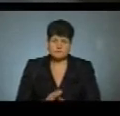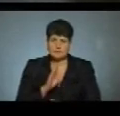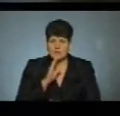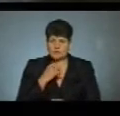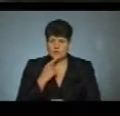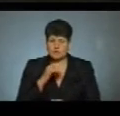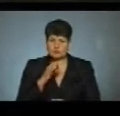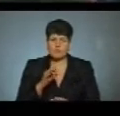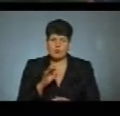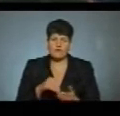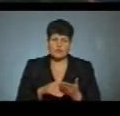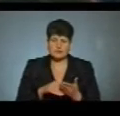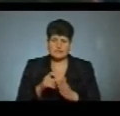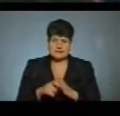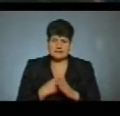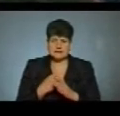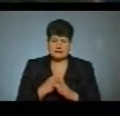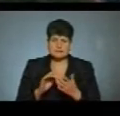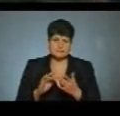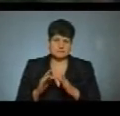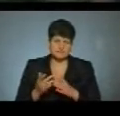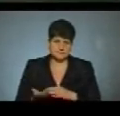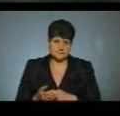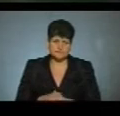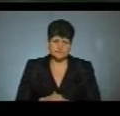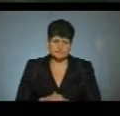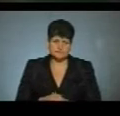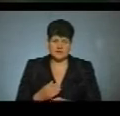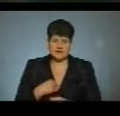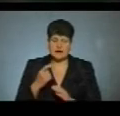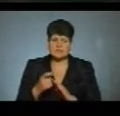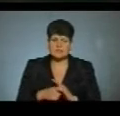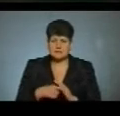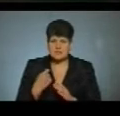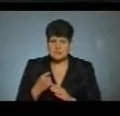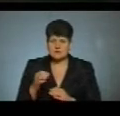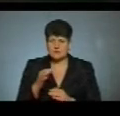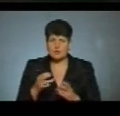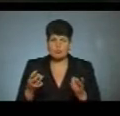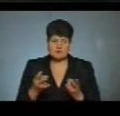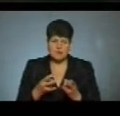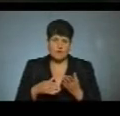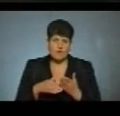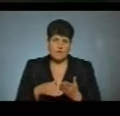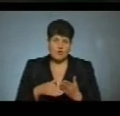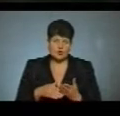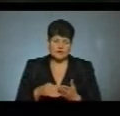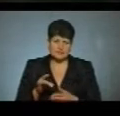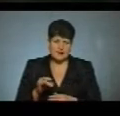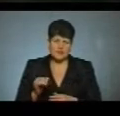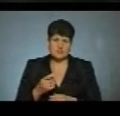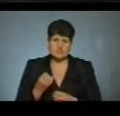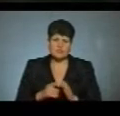про волонтерство під час карантину дізналися із соціальних мереж. Я дізналася про потребу в волонтерах ще на